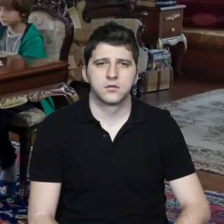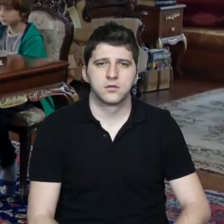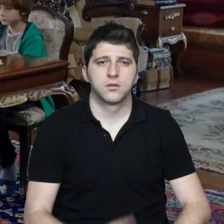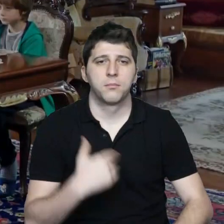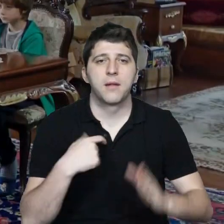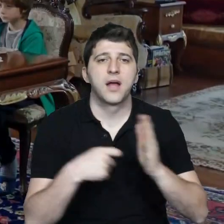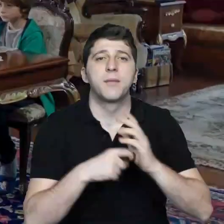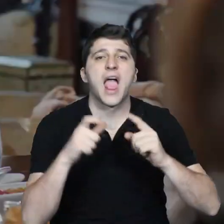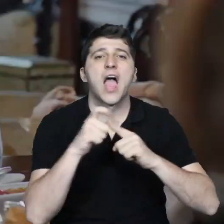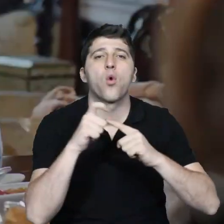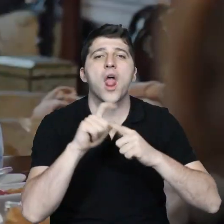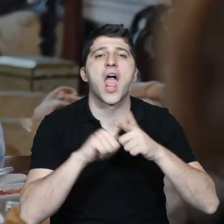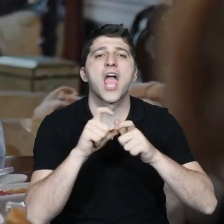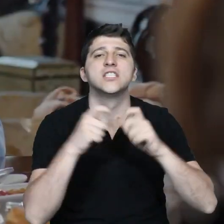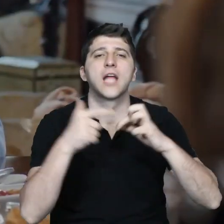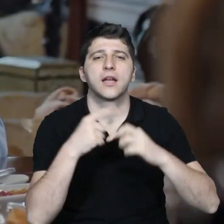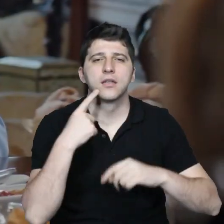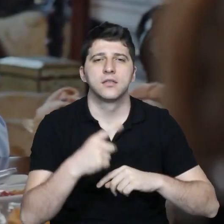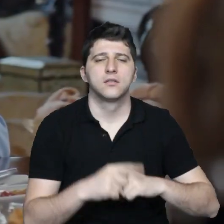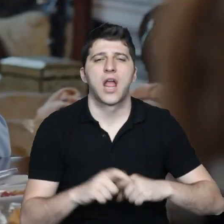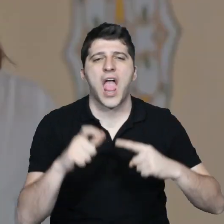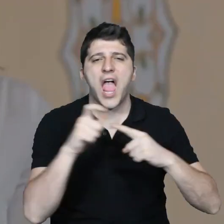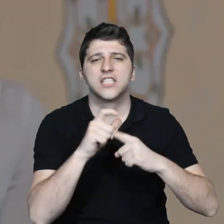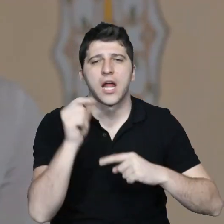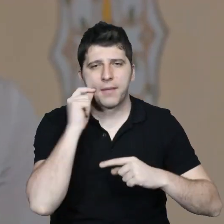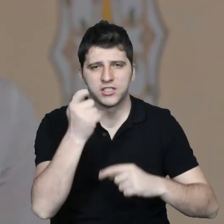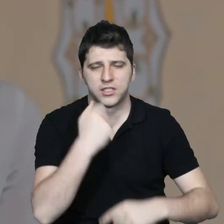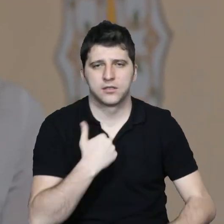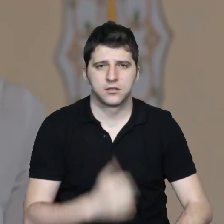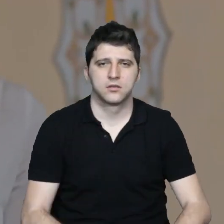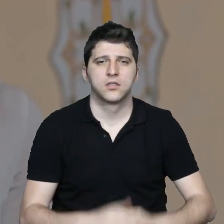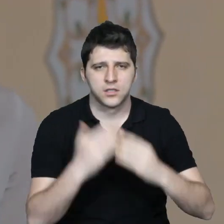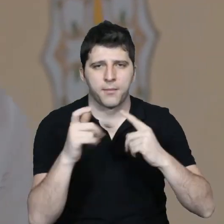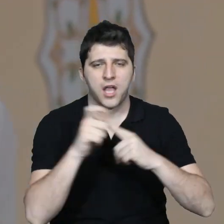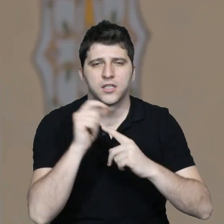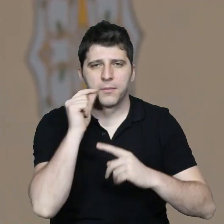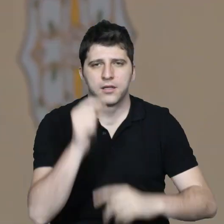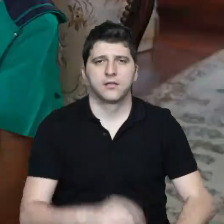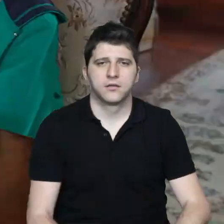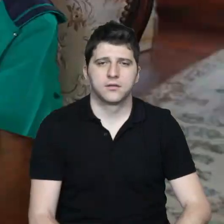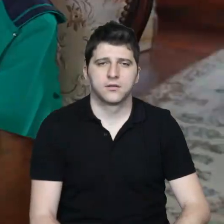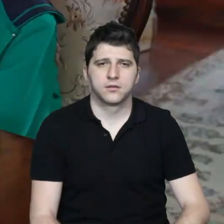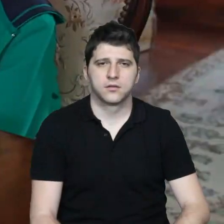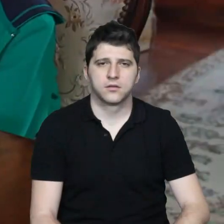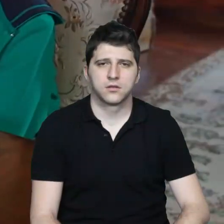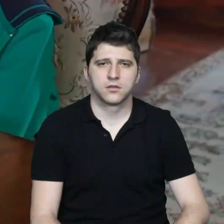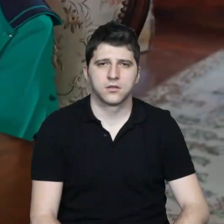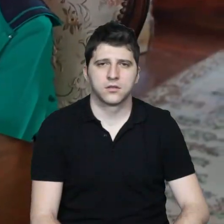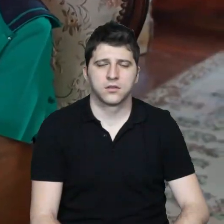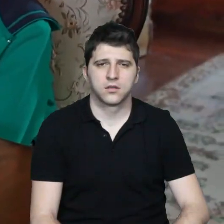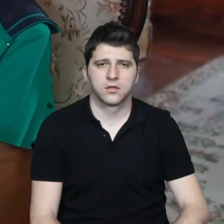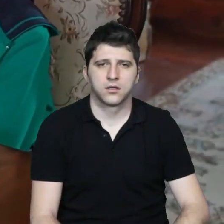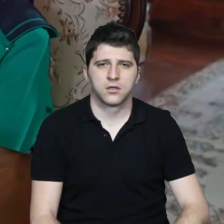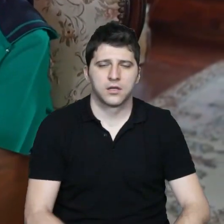adım Erol Ejder. Kısaca Ejder Bey diyeceksin. Tabii Ejder Bey. Masanın diğer baş köşesine